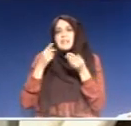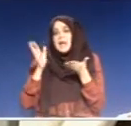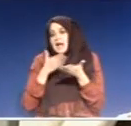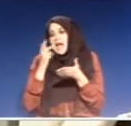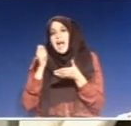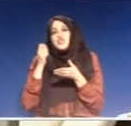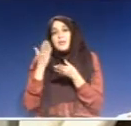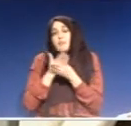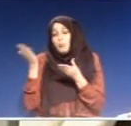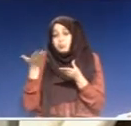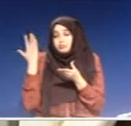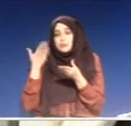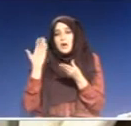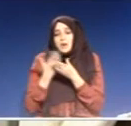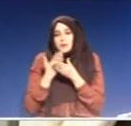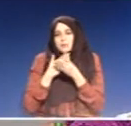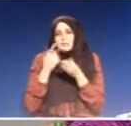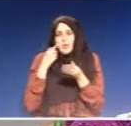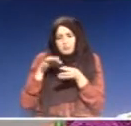الكاغل